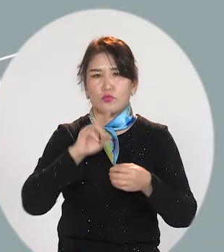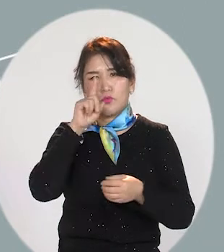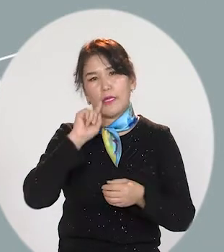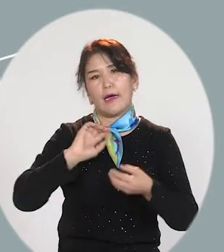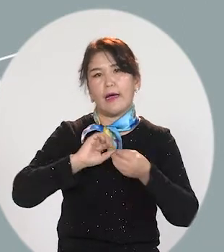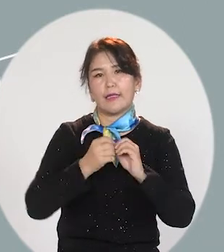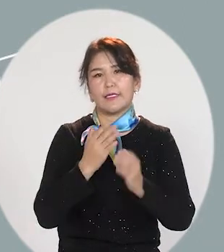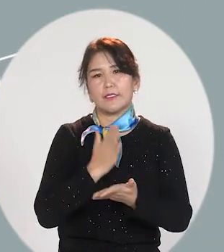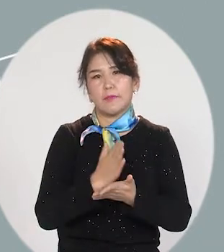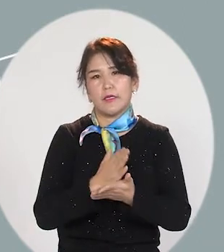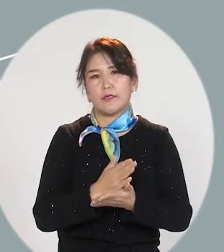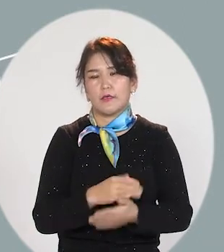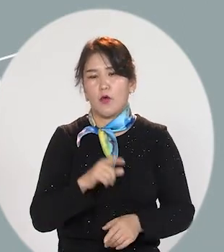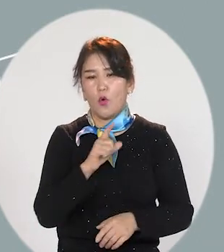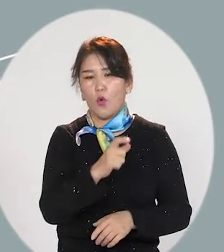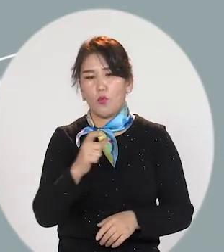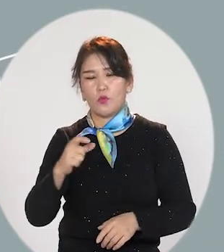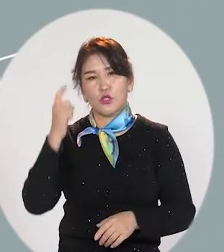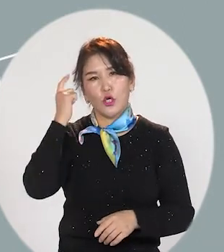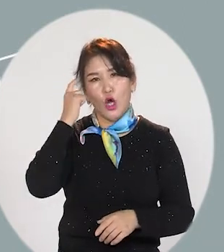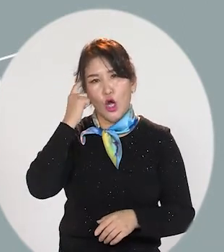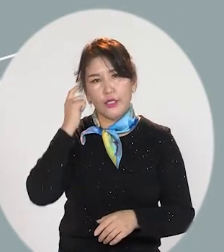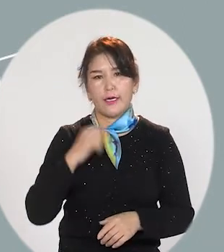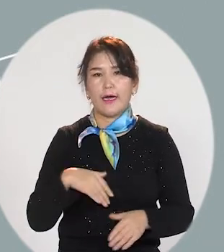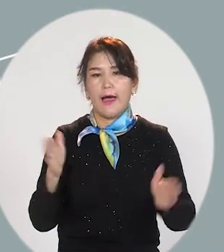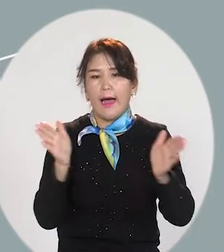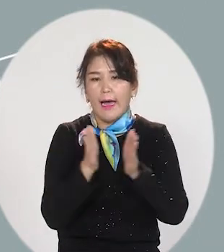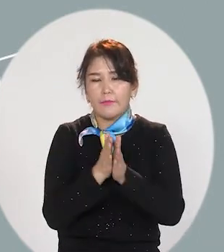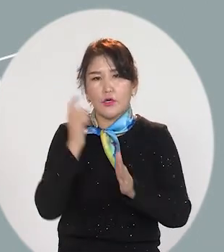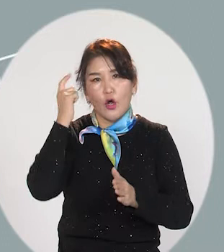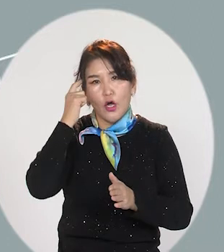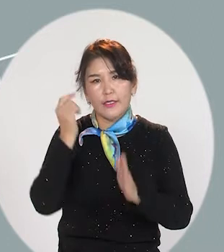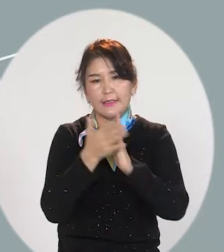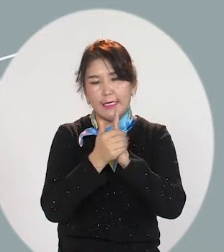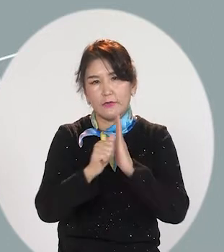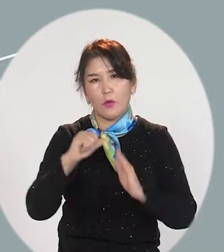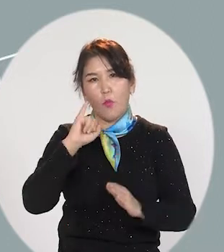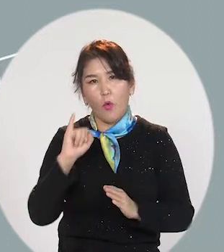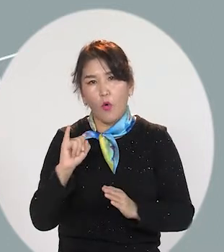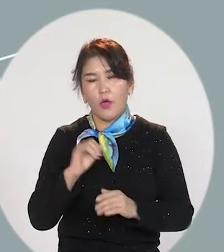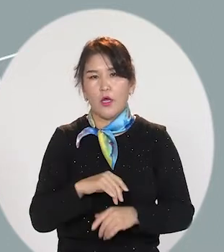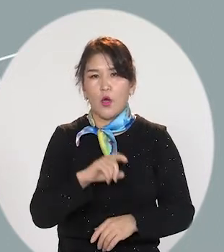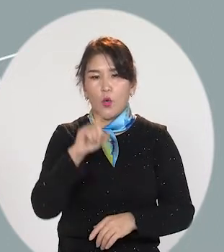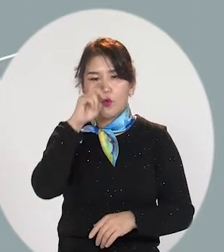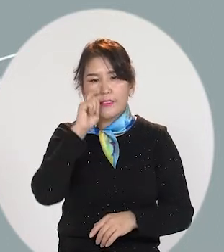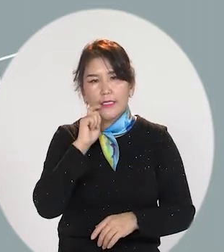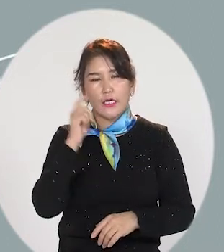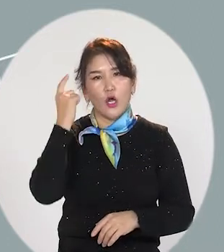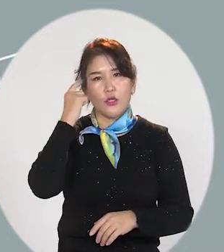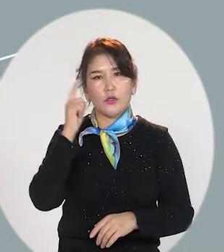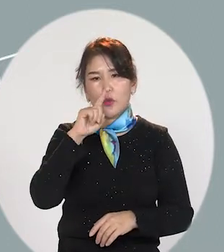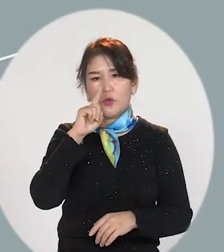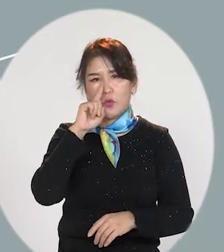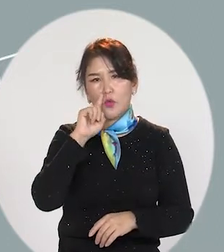яадаг. Бусдыг ойлгох, хамтрах гэсэн ойлголт тэр чадвар маш сул. Тэгээ хүсснээрээ аашиж, дур зоргоороо